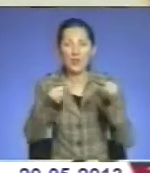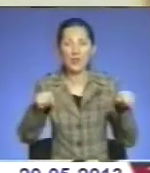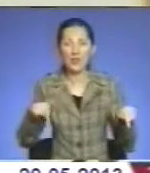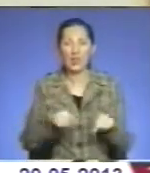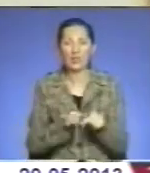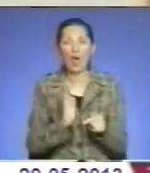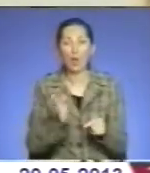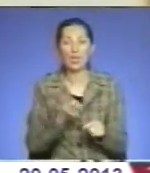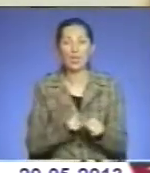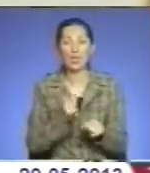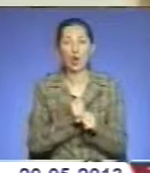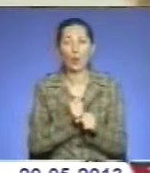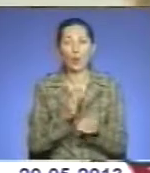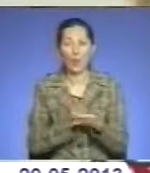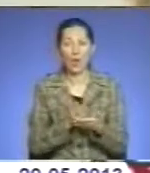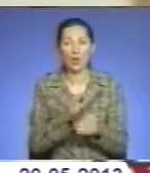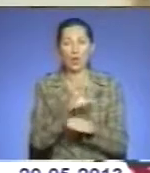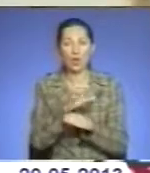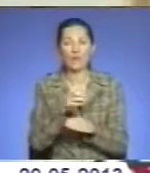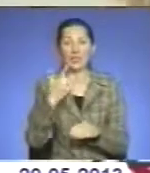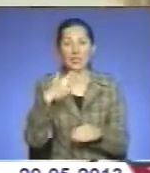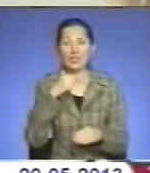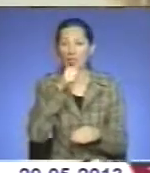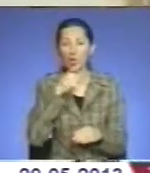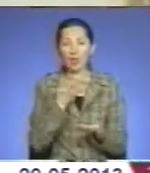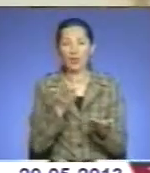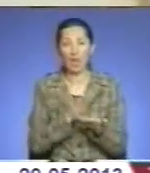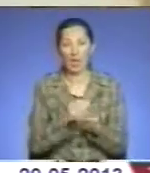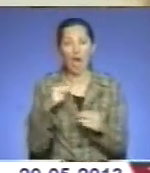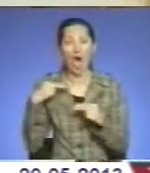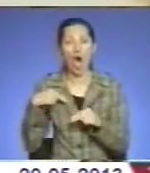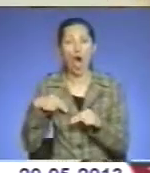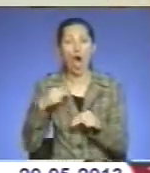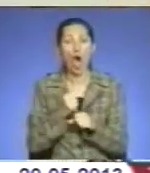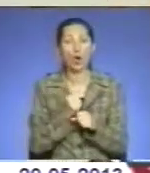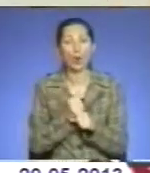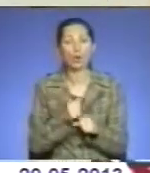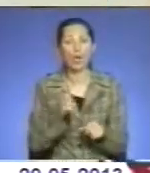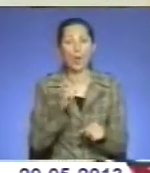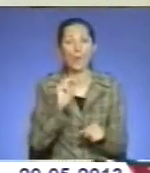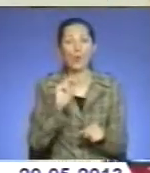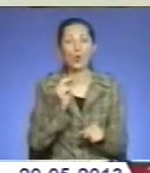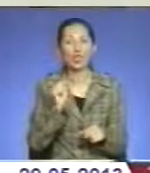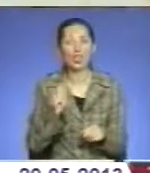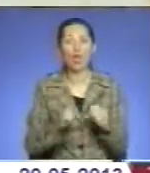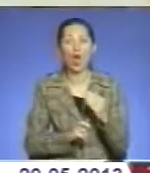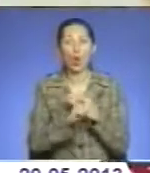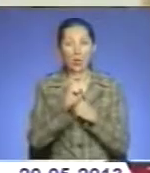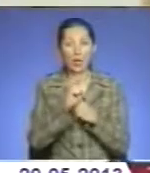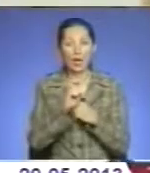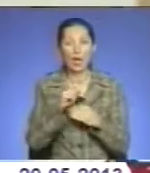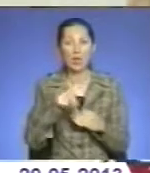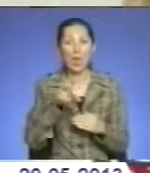ми маємо світлини 30-х років, де є роботи із Бучацького костелу, із Покровської церкви, ще в тому